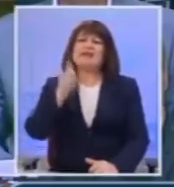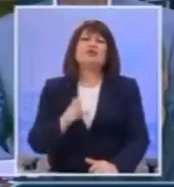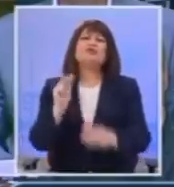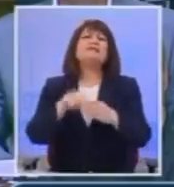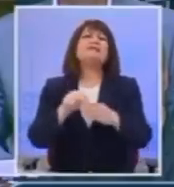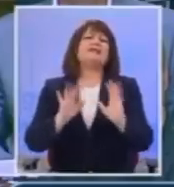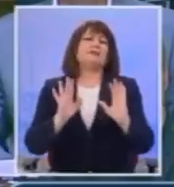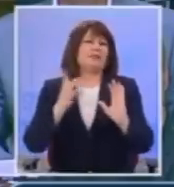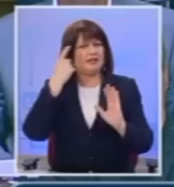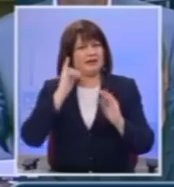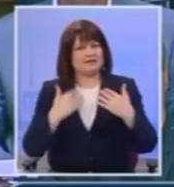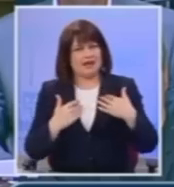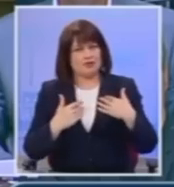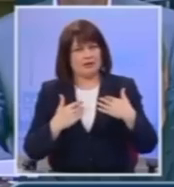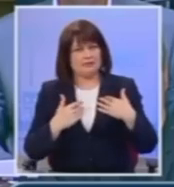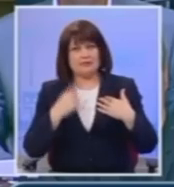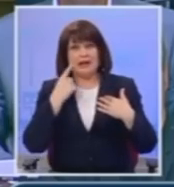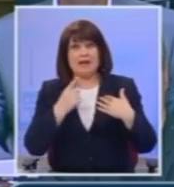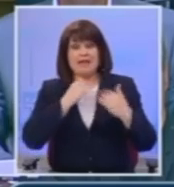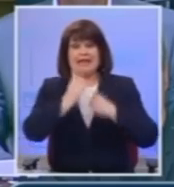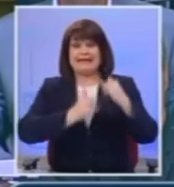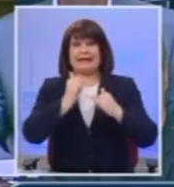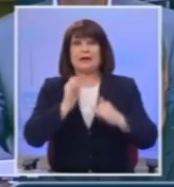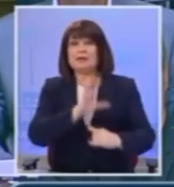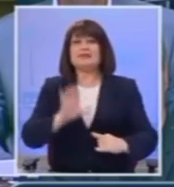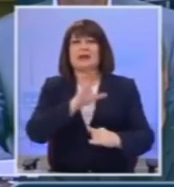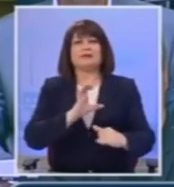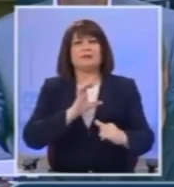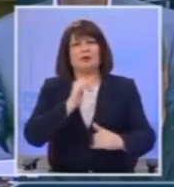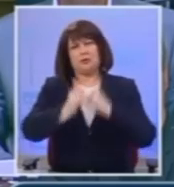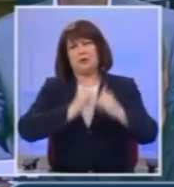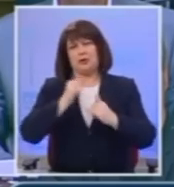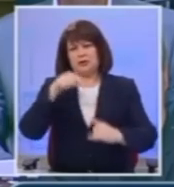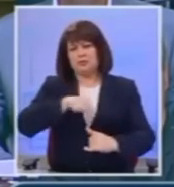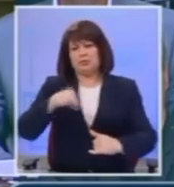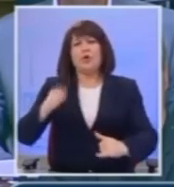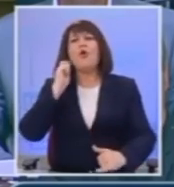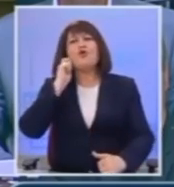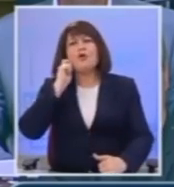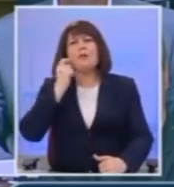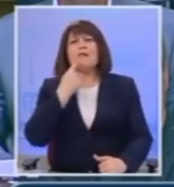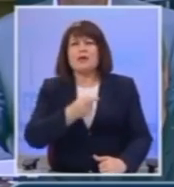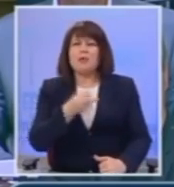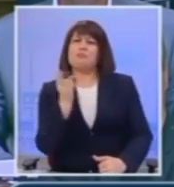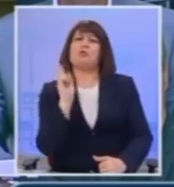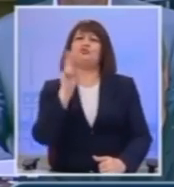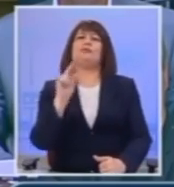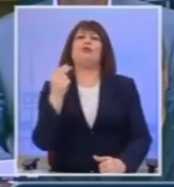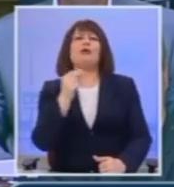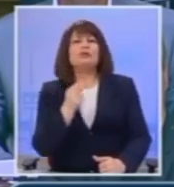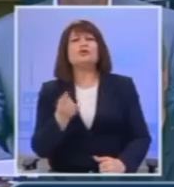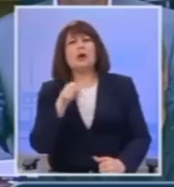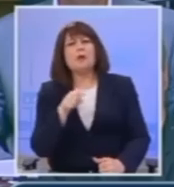ταυτότητα, τουλάχιστον στο Google. Γιατί μιλάμε ότι η έρευνά μας δεν ήταν κάτι ιδιαίτερο. Πατήσαμε ένα όνομα και είδαμε ότι αυτός ήταν υποψήφιος βουλευτής, ο άλλος